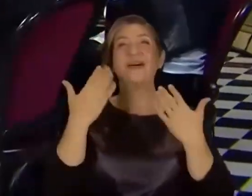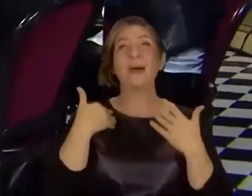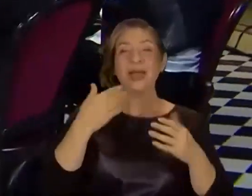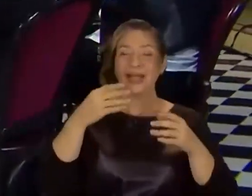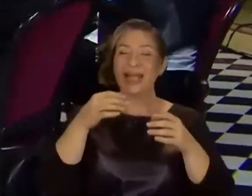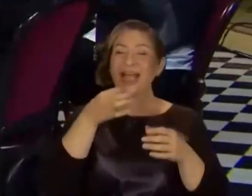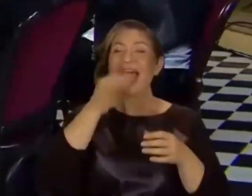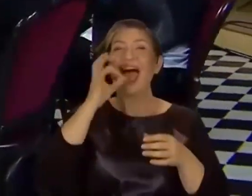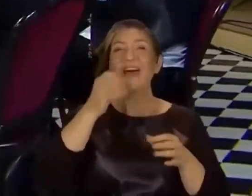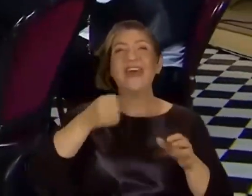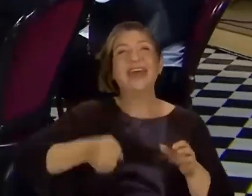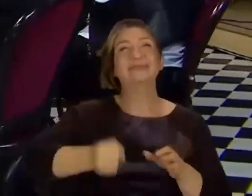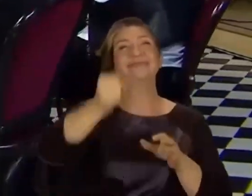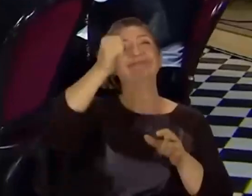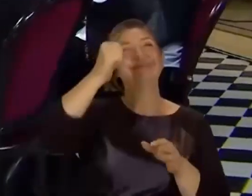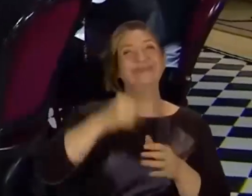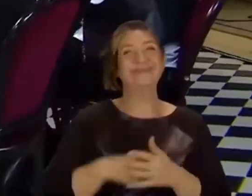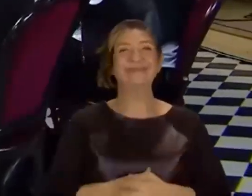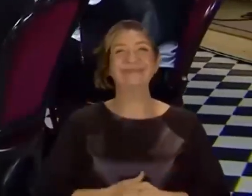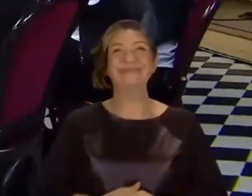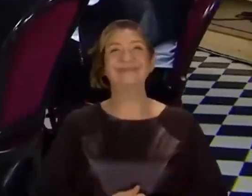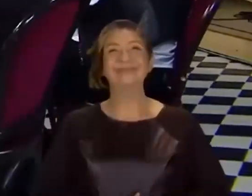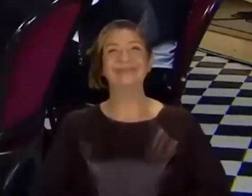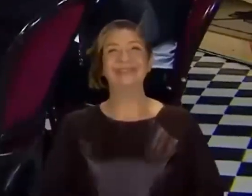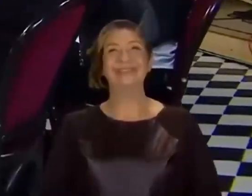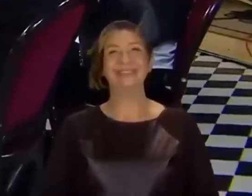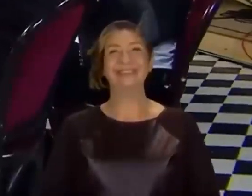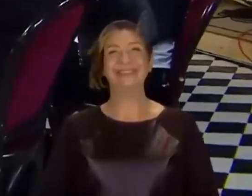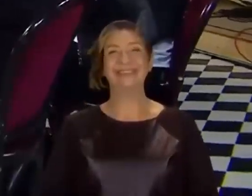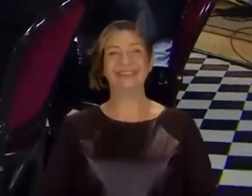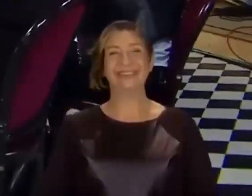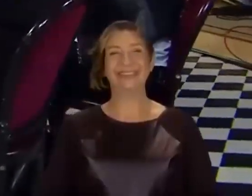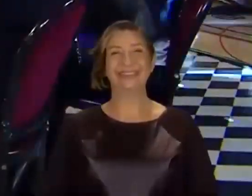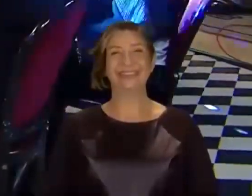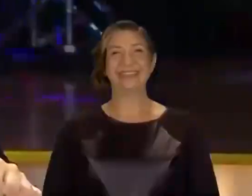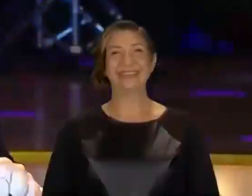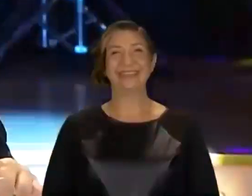kahve tokuşturuyor şimdi de. Peki kahve tokuşturalım.